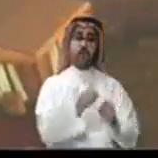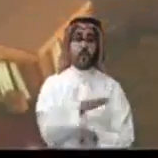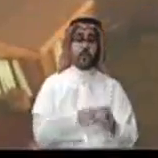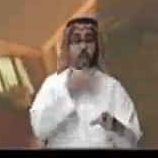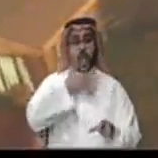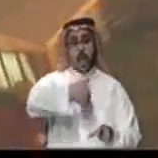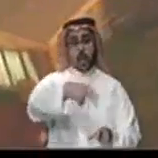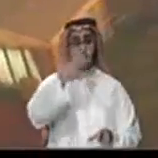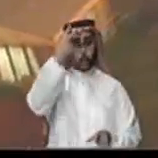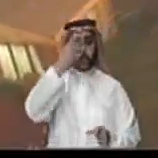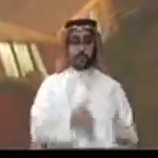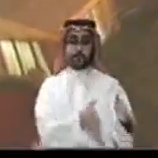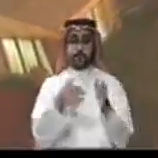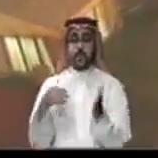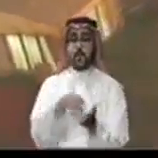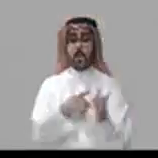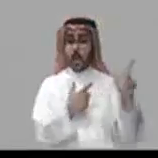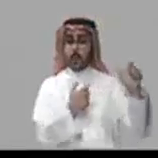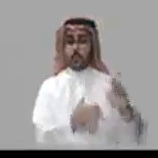سلطان المرواني، تبوك.